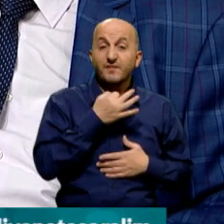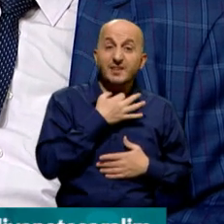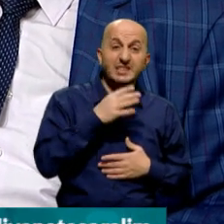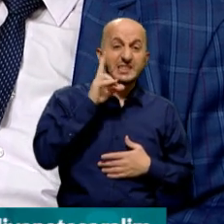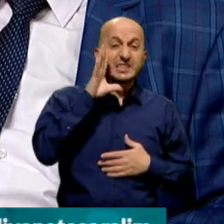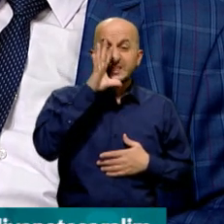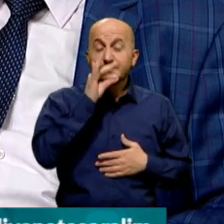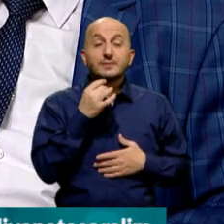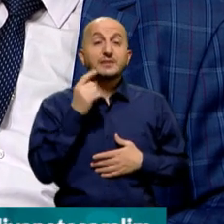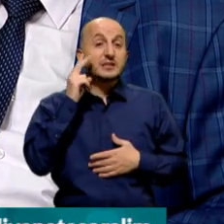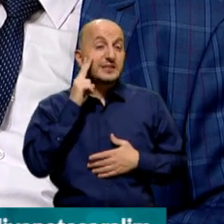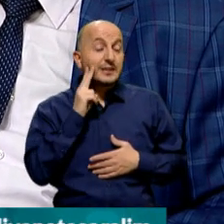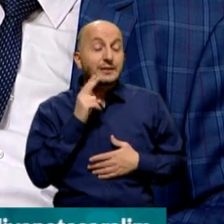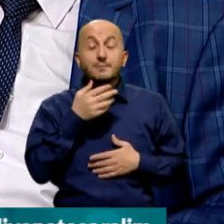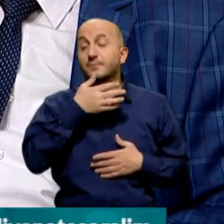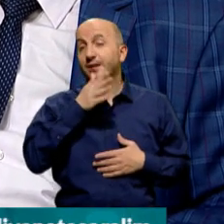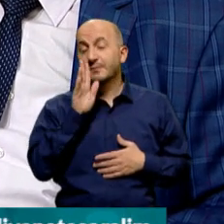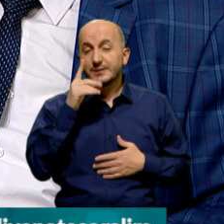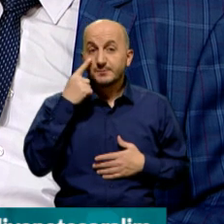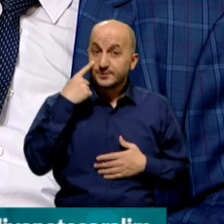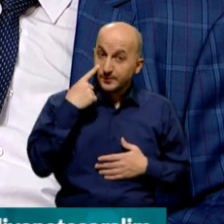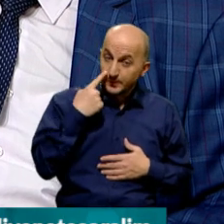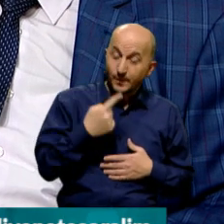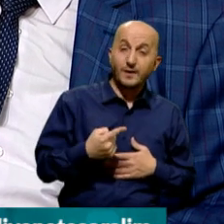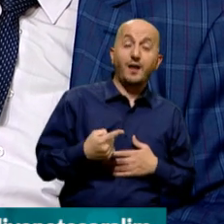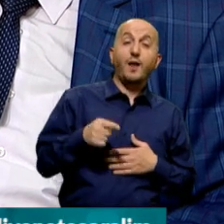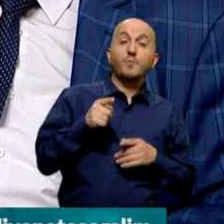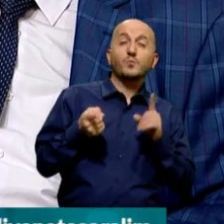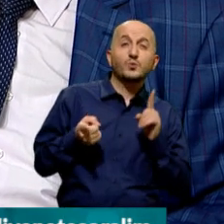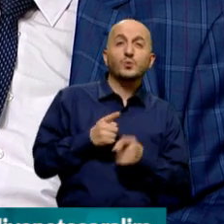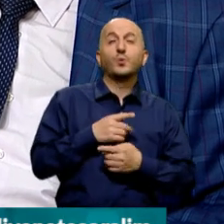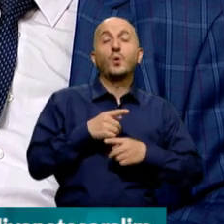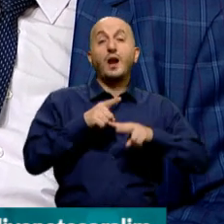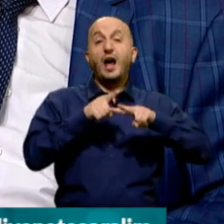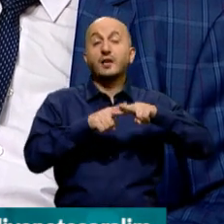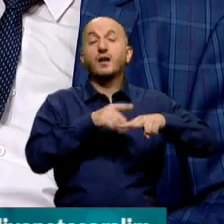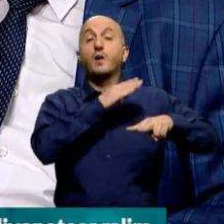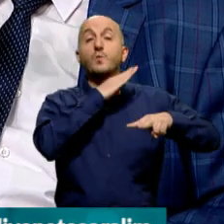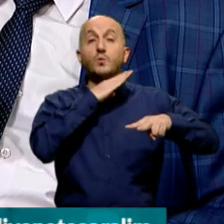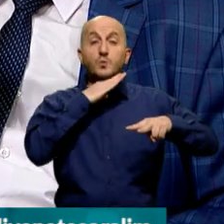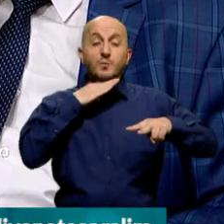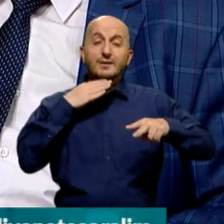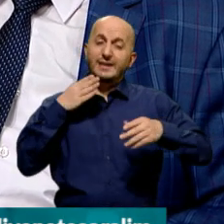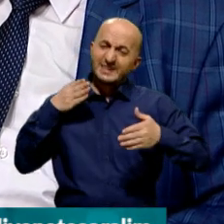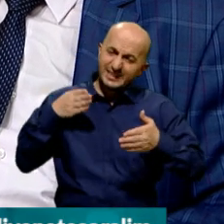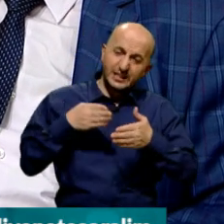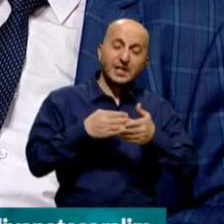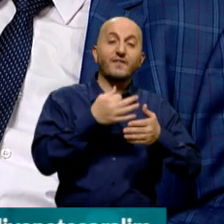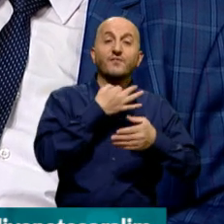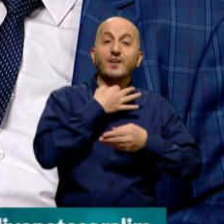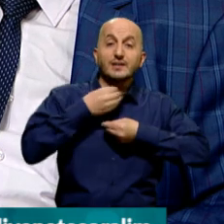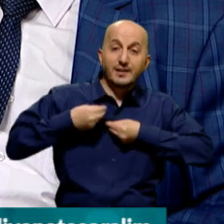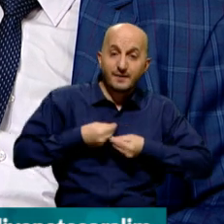zengin, kim ayırt ne kadar edemeyiz yedi bilemediğimize göre o zaman bu tür adak kurbanlarını doğrudan fakir fukaraya